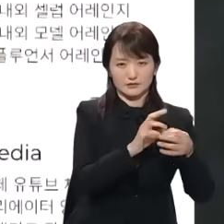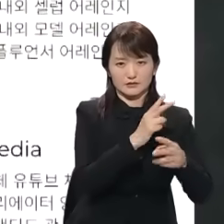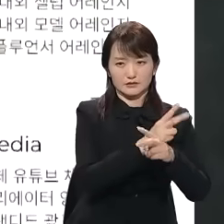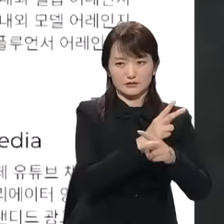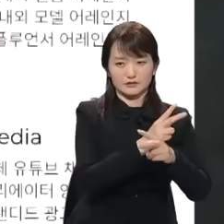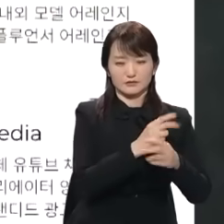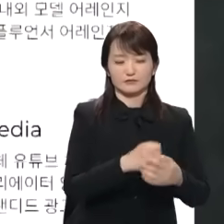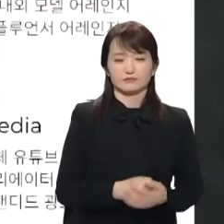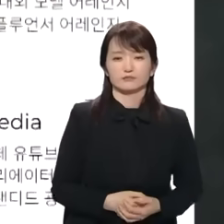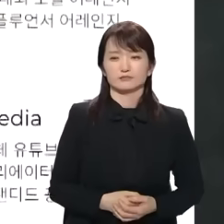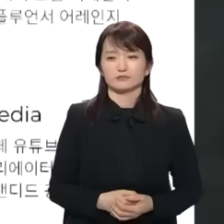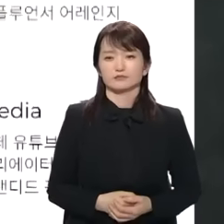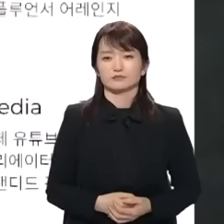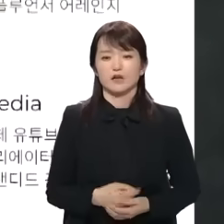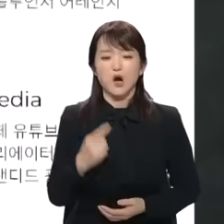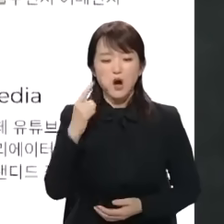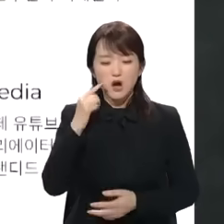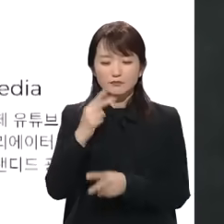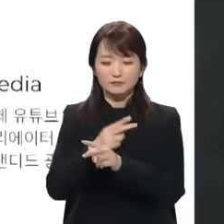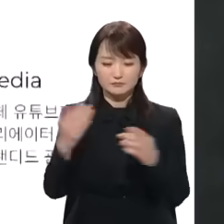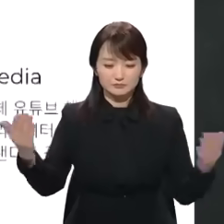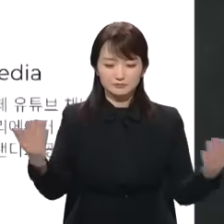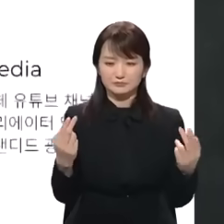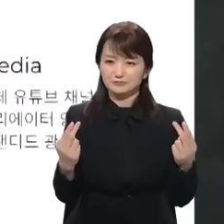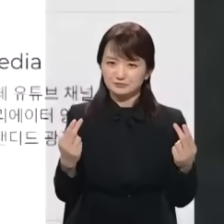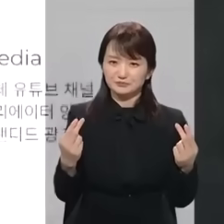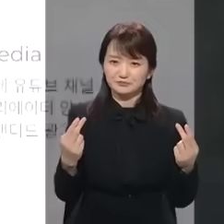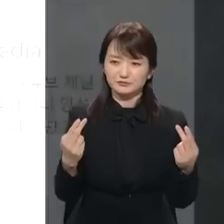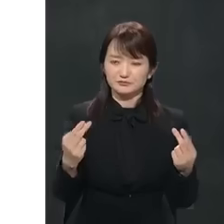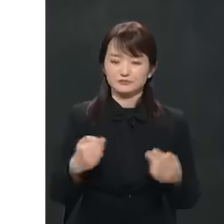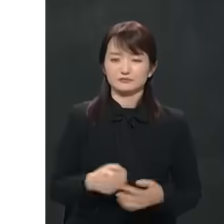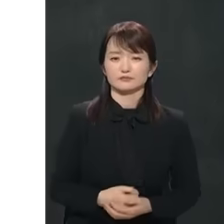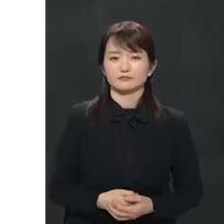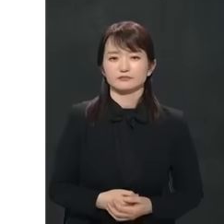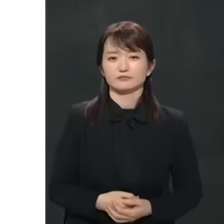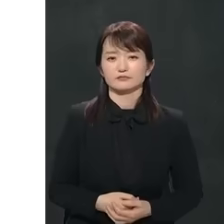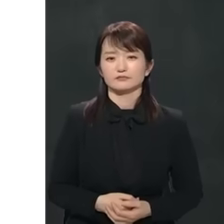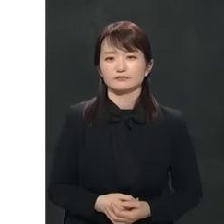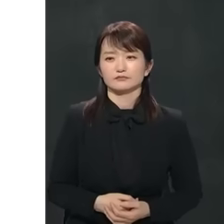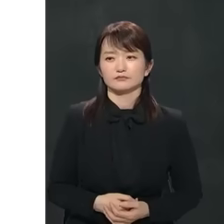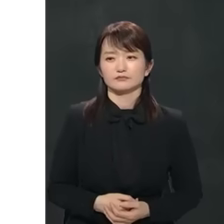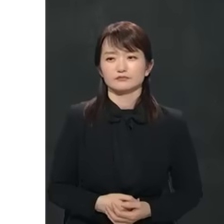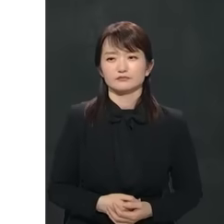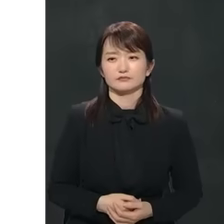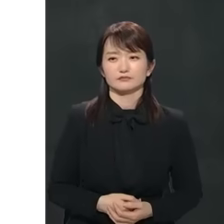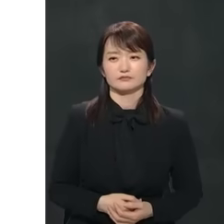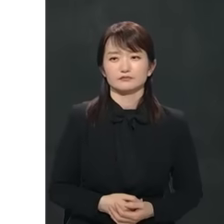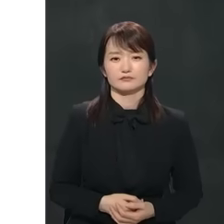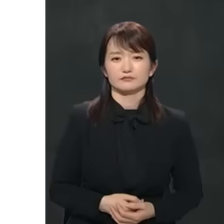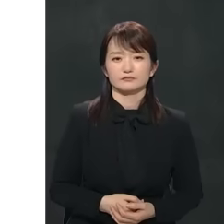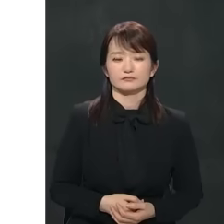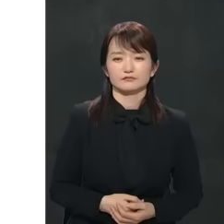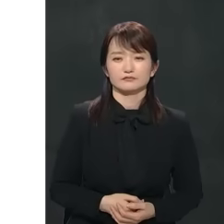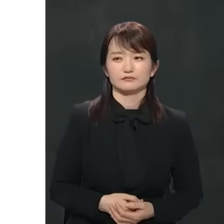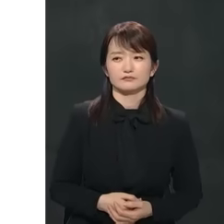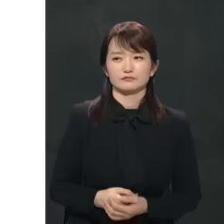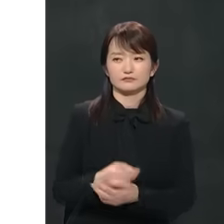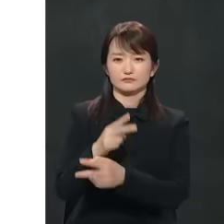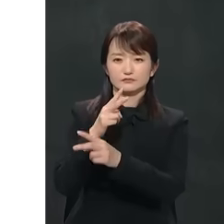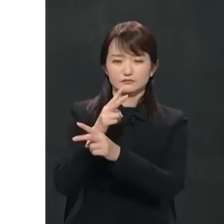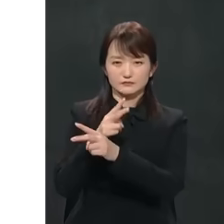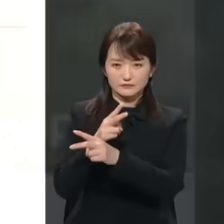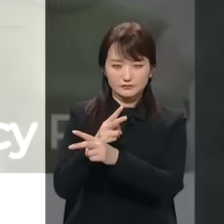이거 이런 사이트 이거 이런 이런 번듯한 회사니까 돈 거라고 했던 거 같은데 일단은 지금 저 사이트하단